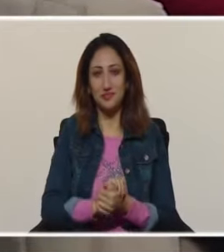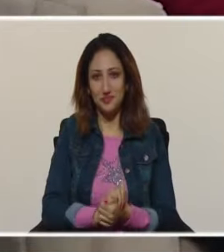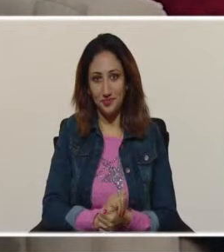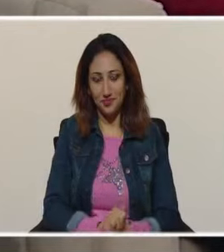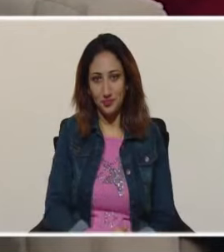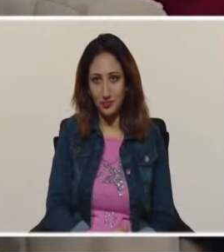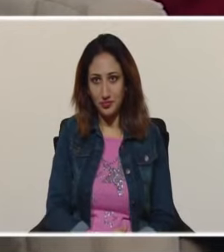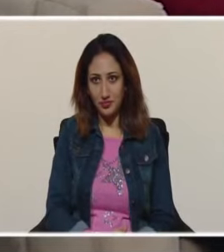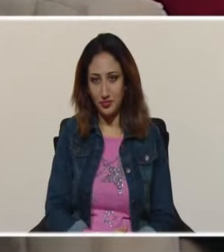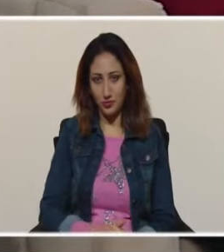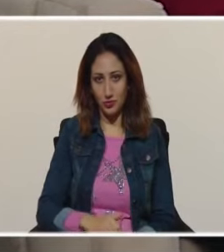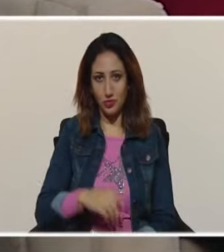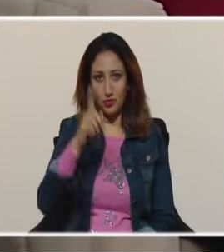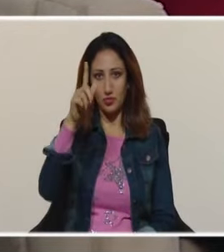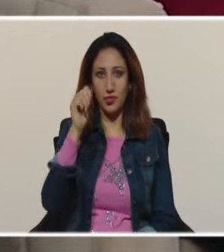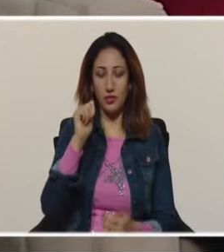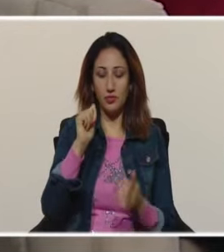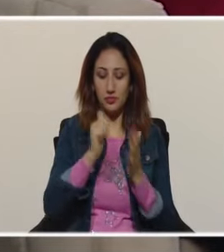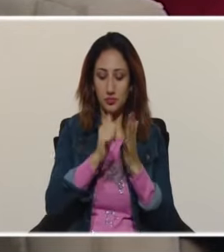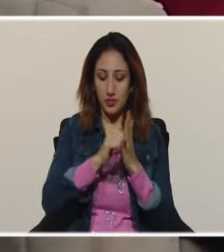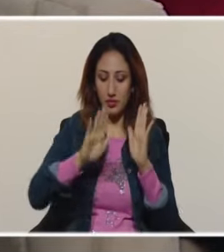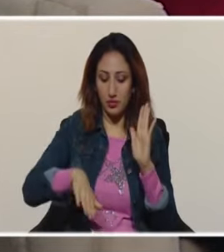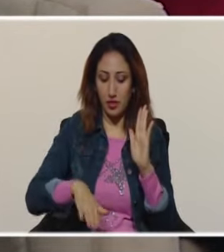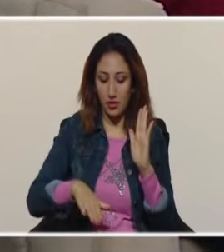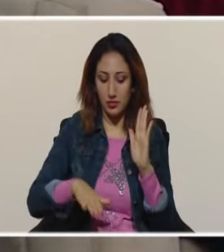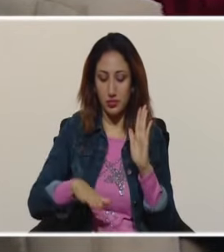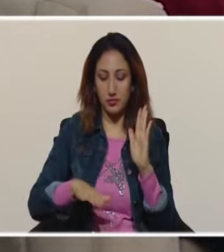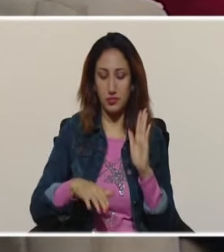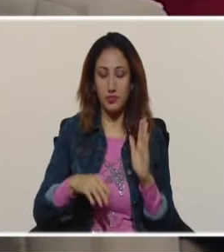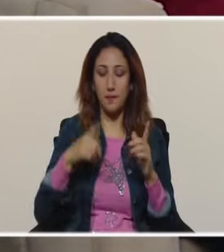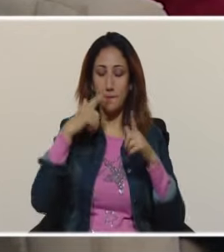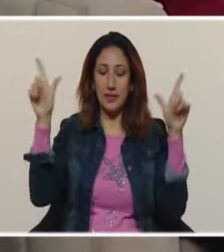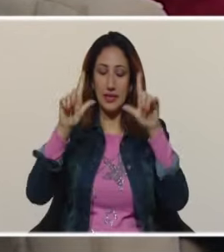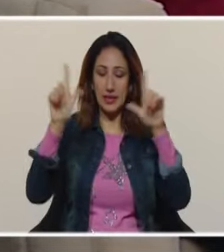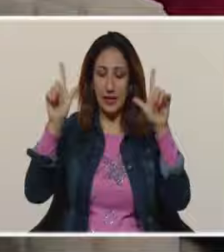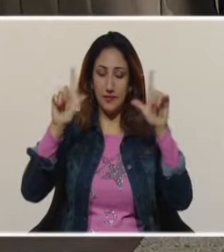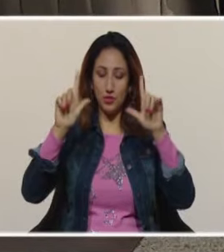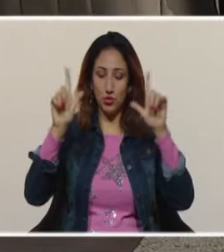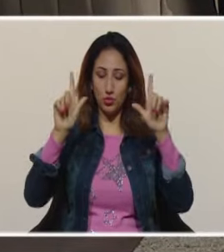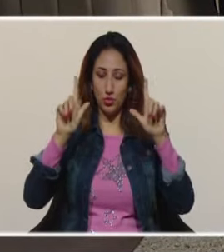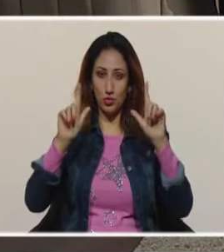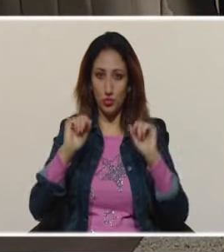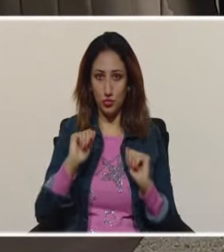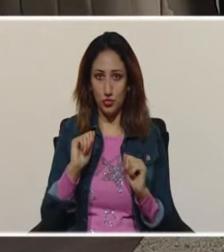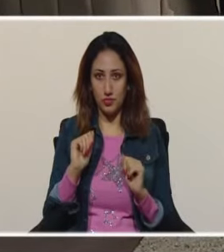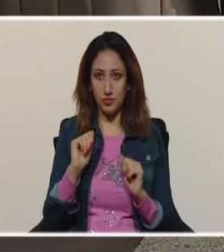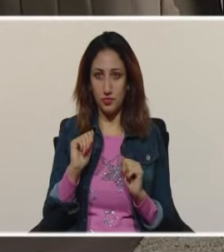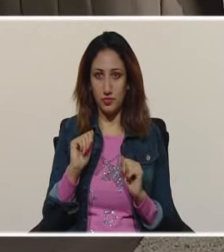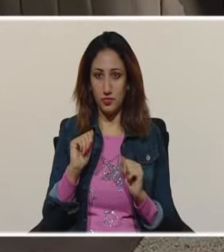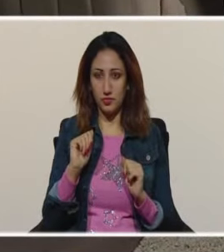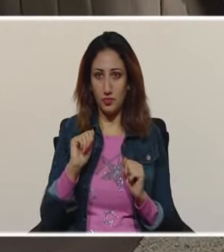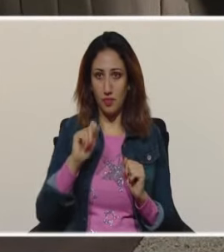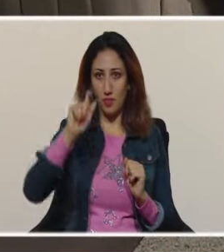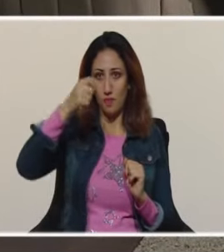حضرتك عملناه احنا ساكنين في دور ارضي فكنت جايب شاشه كبيره واحد غريب معدي فالمفتاح وقع